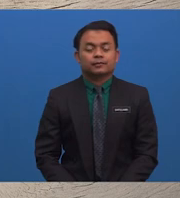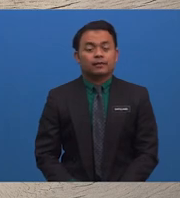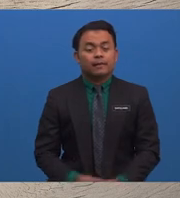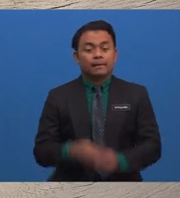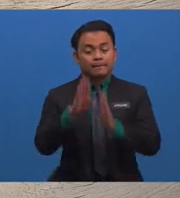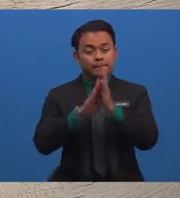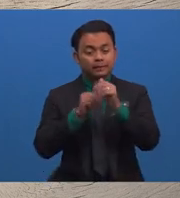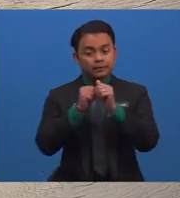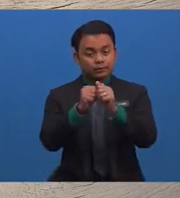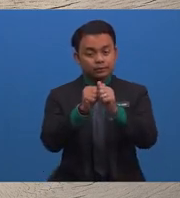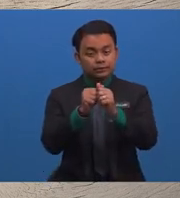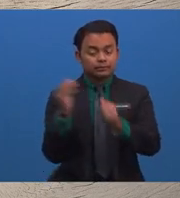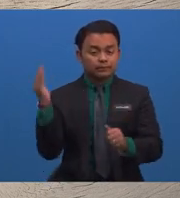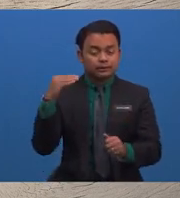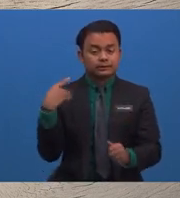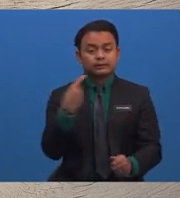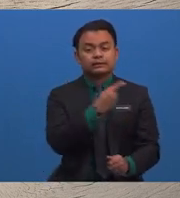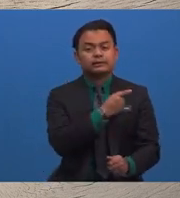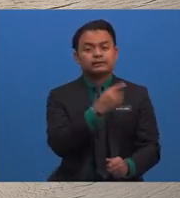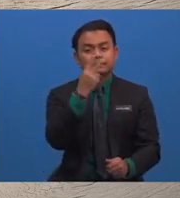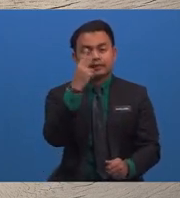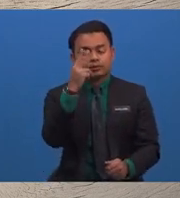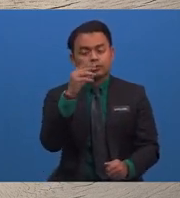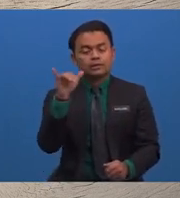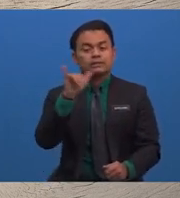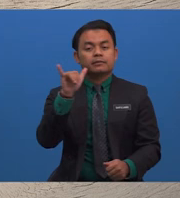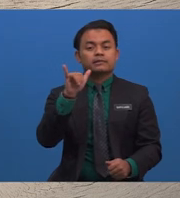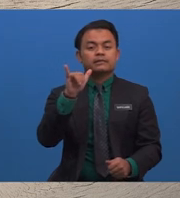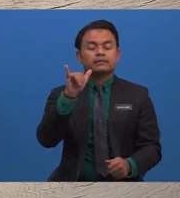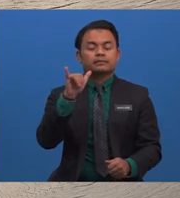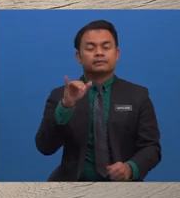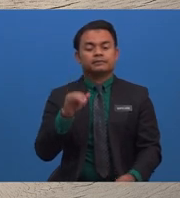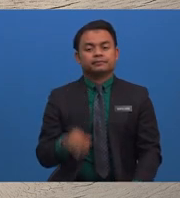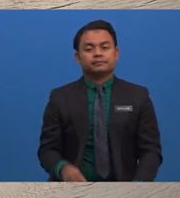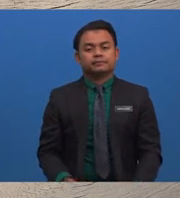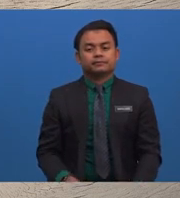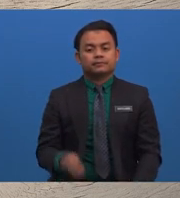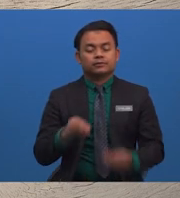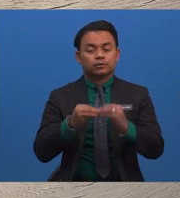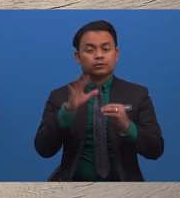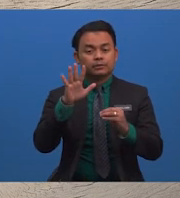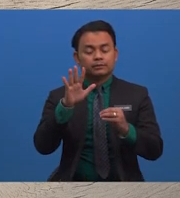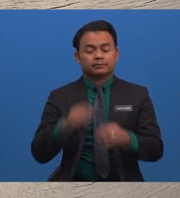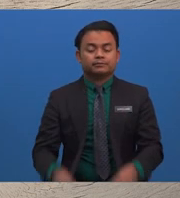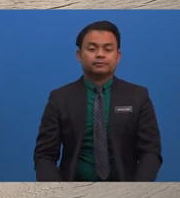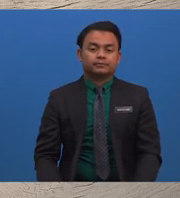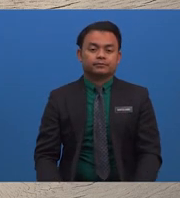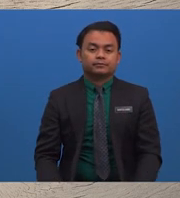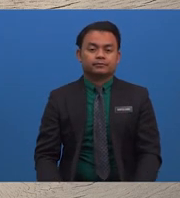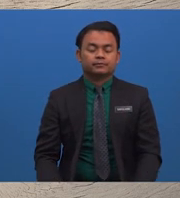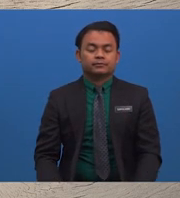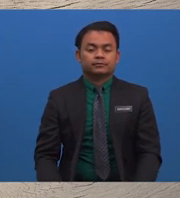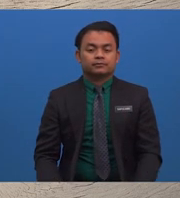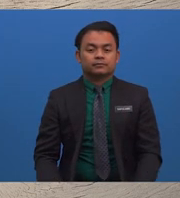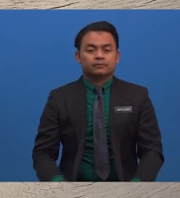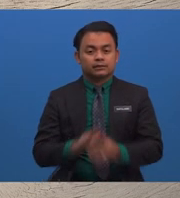Berikutnya, mari kita lihat bersama-sama situasi lima yang berlaku di kaunter pertanyaan